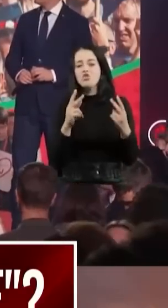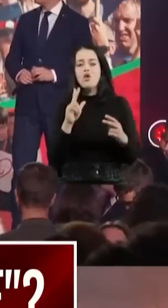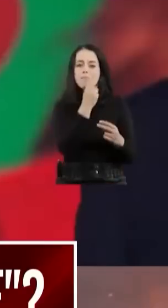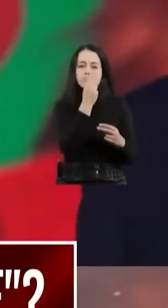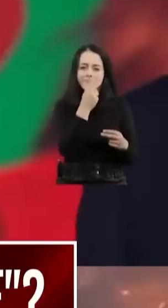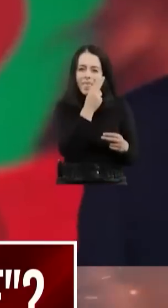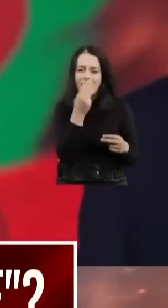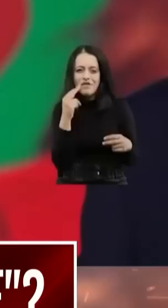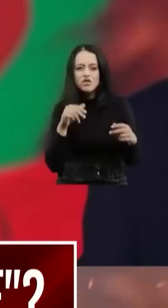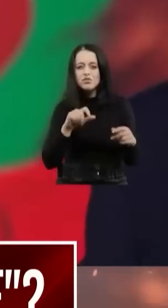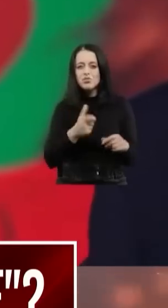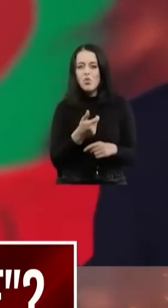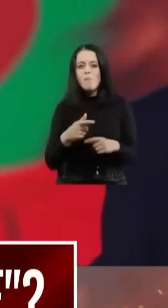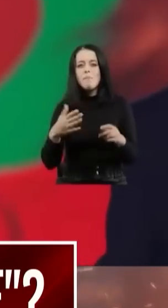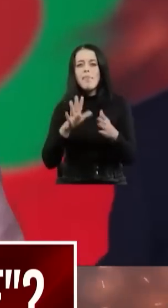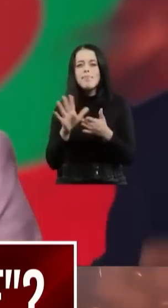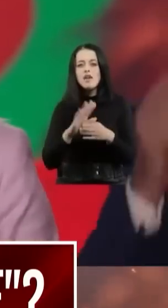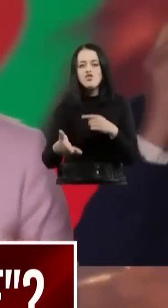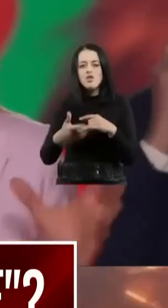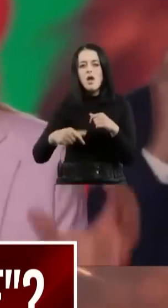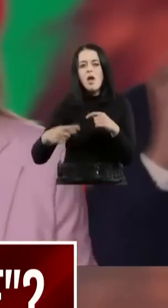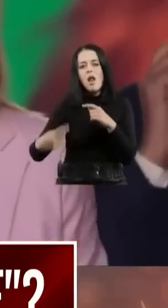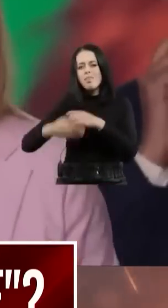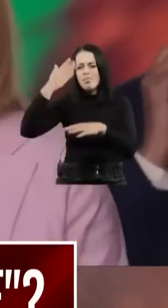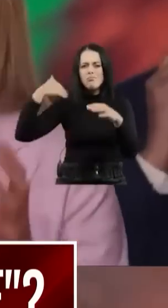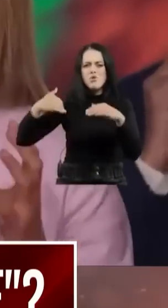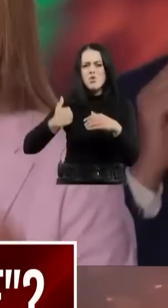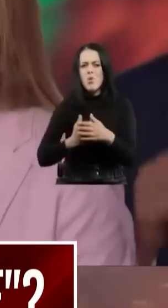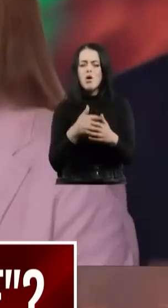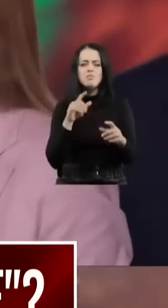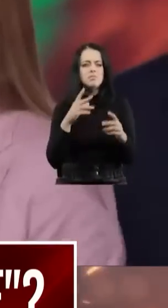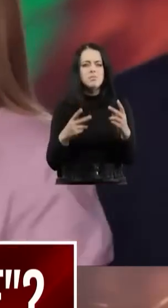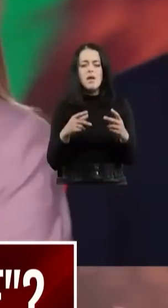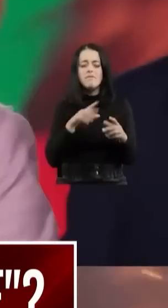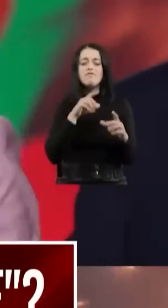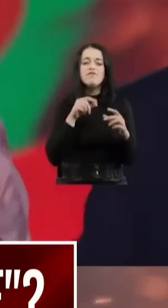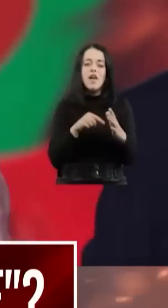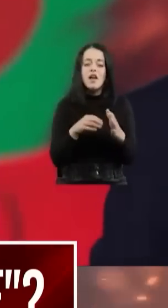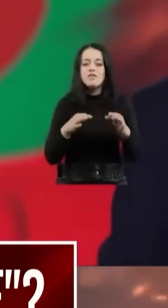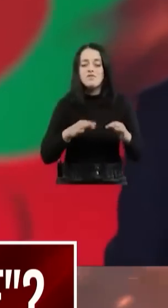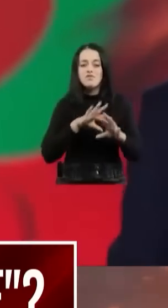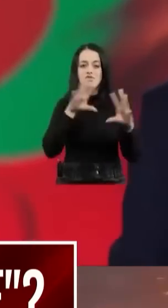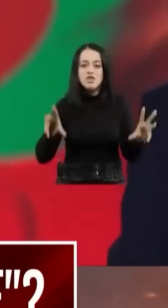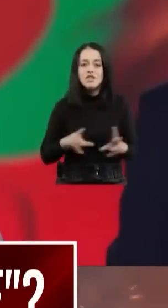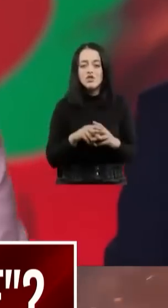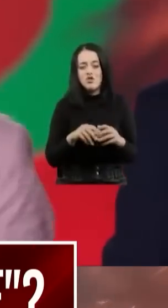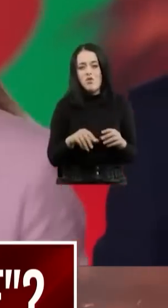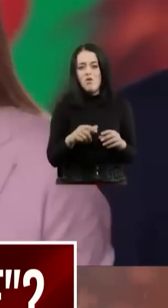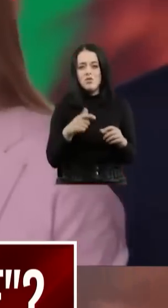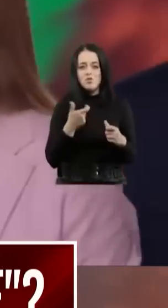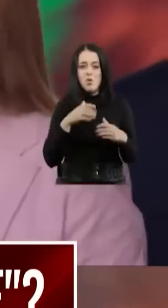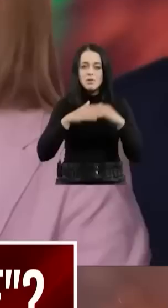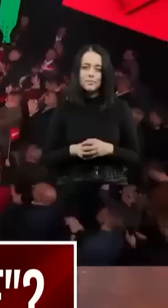o jakby tą koalicję, ale przede wszystkim o to, kto wręcz ministerstwa miałby brać. Mówi się,